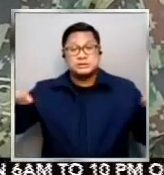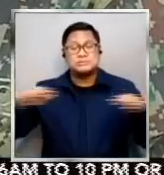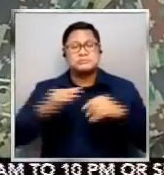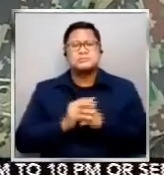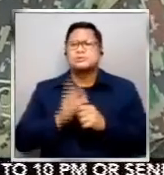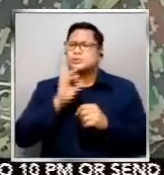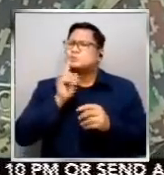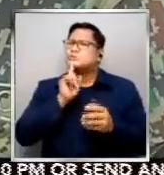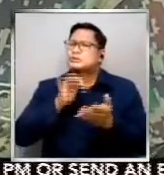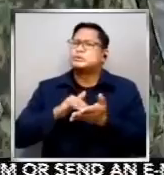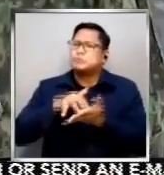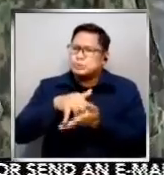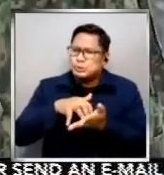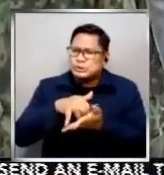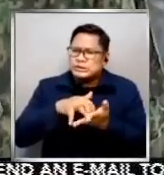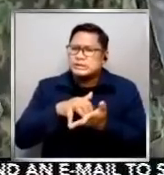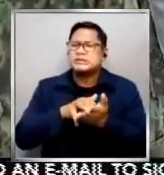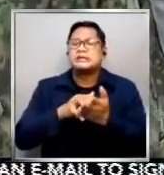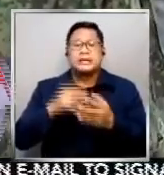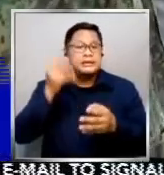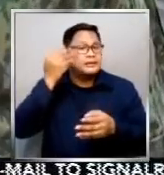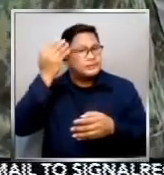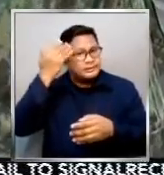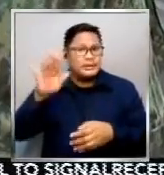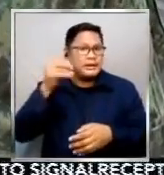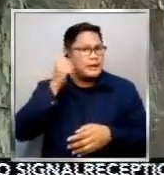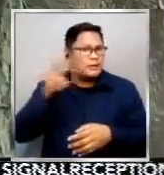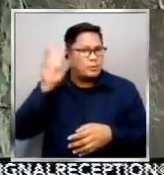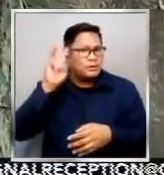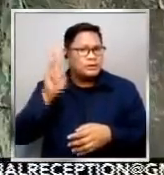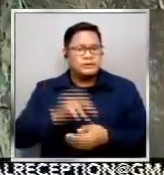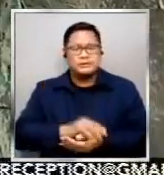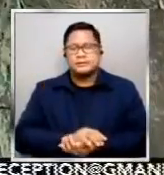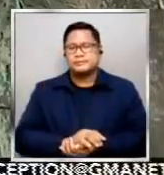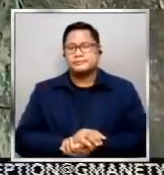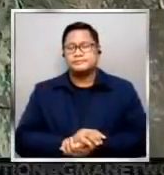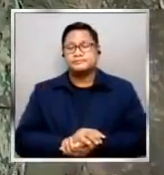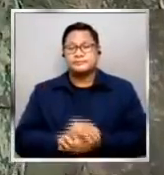vulnerable and most unaware. John Consulta, nakatutok 24 Oras.